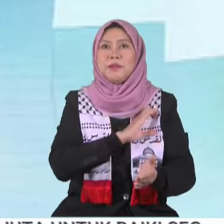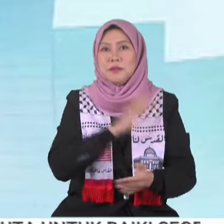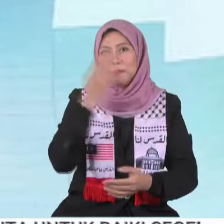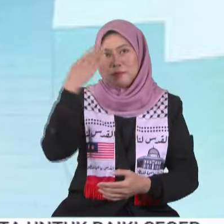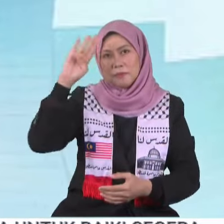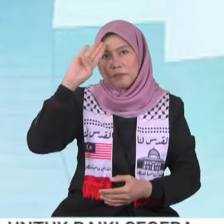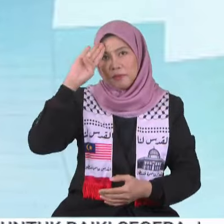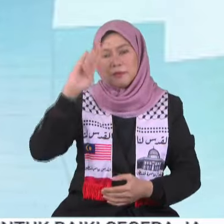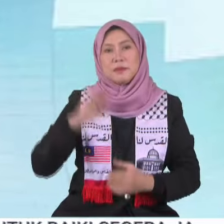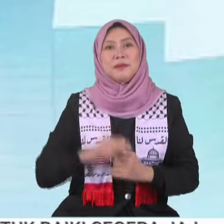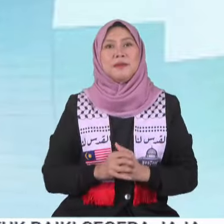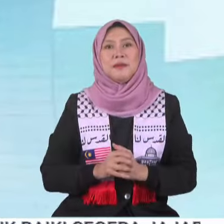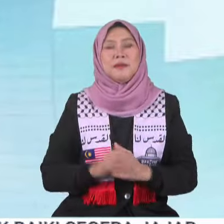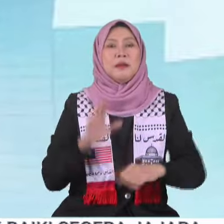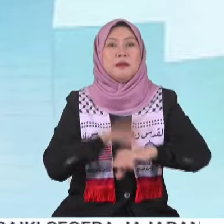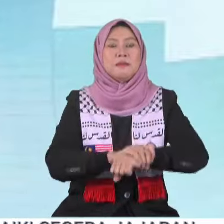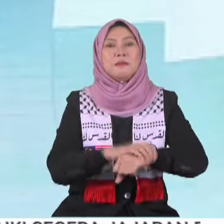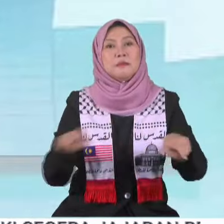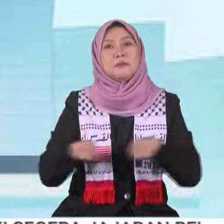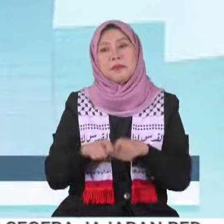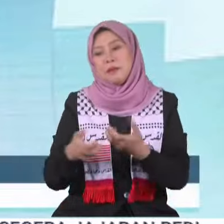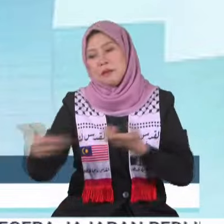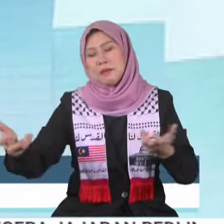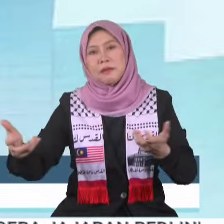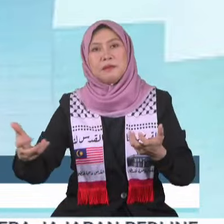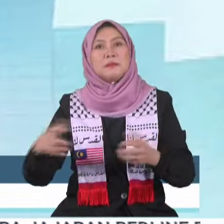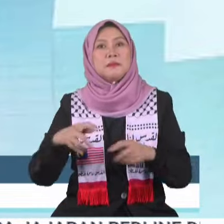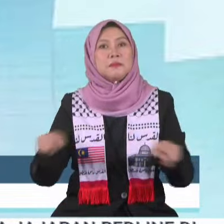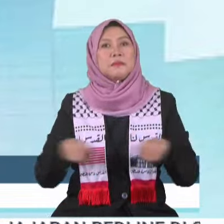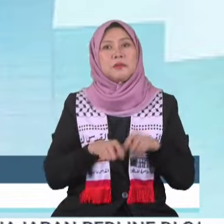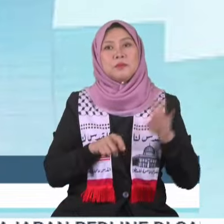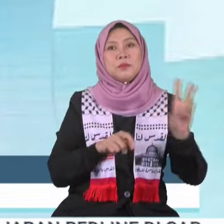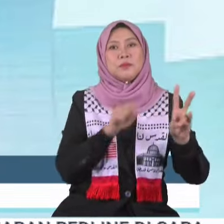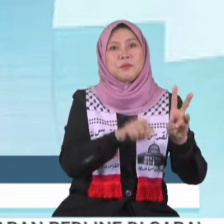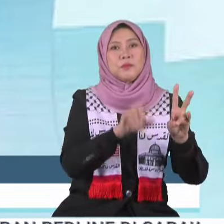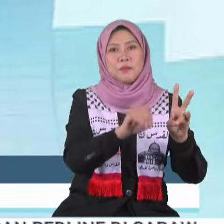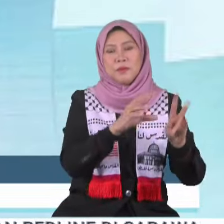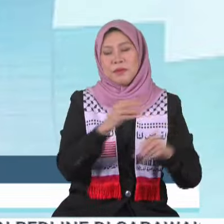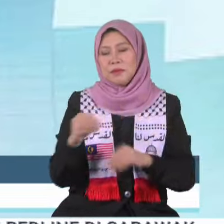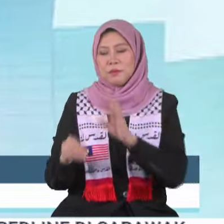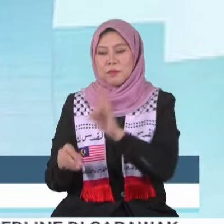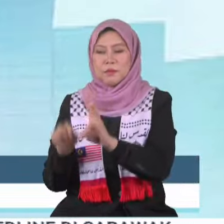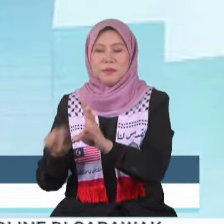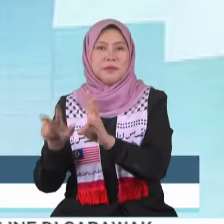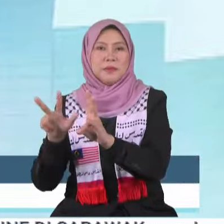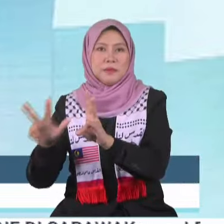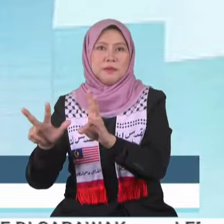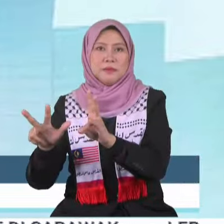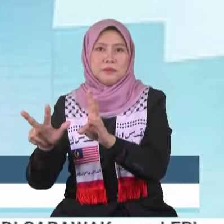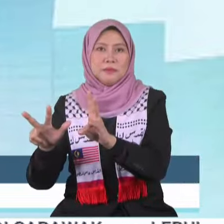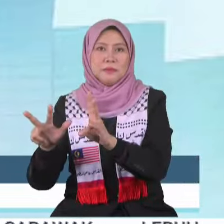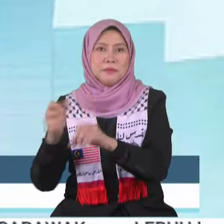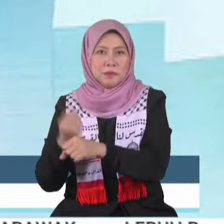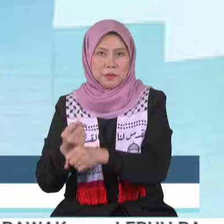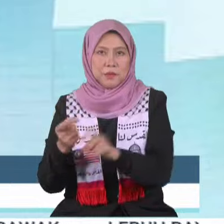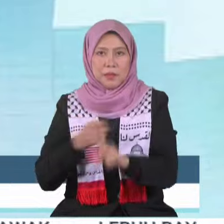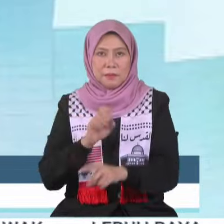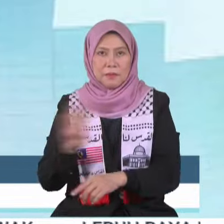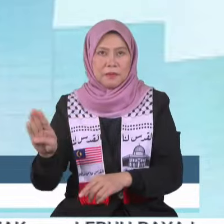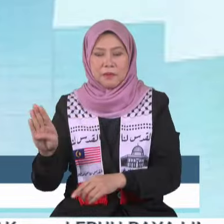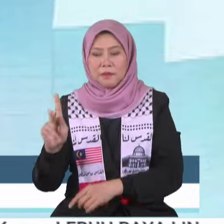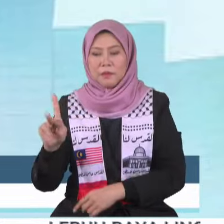semalam. Penahanan dibuat di dua lokasi berasingan, iaitu di kedudukan 7.0 dan 7.3 Batu Nautika dari